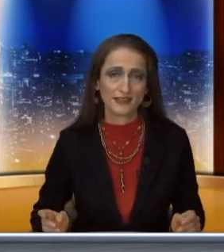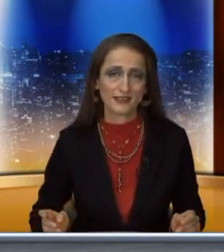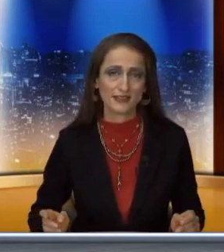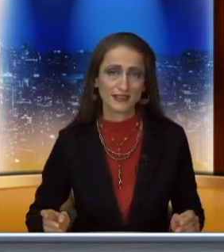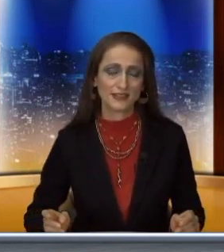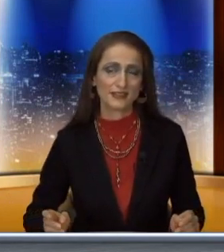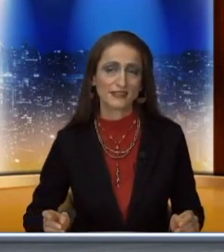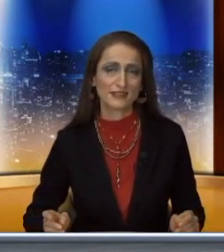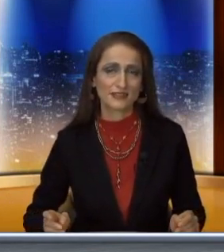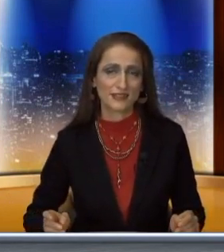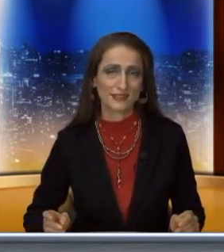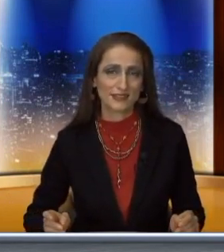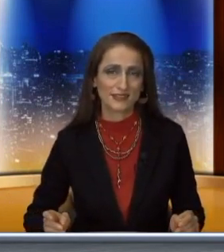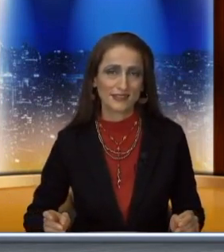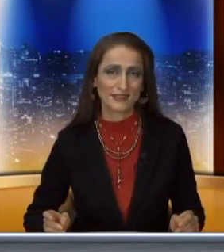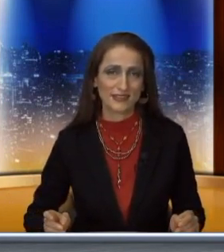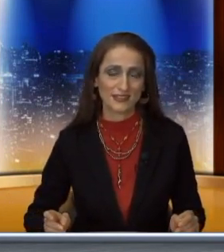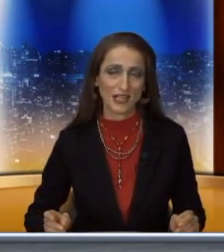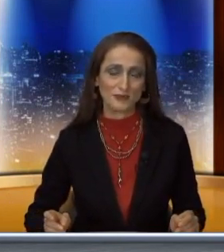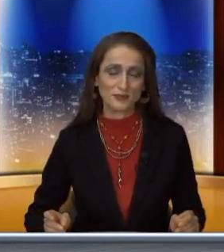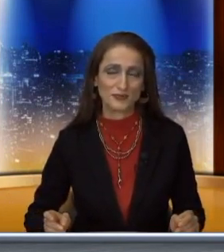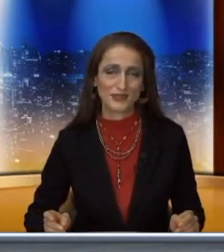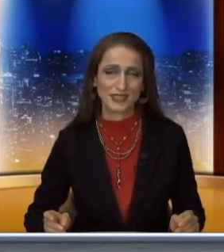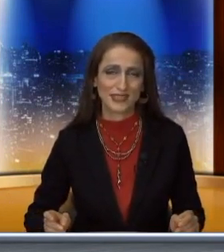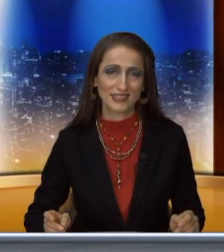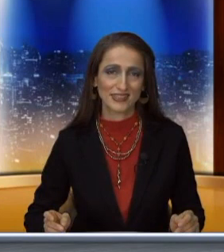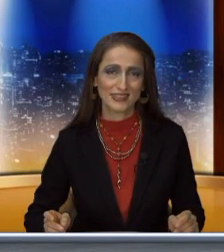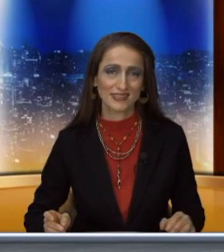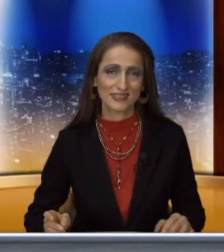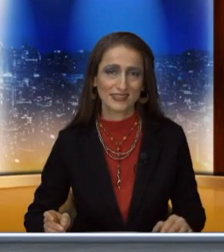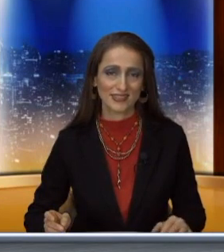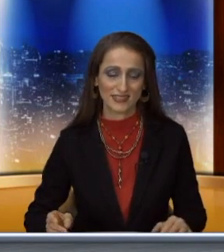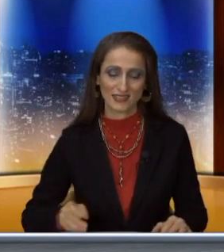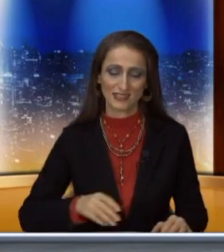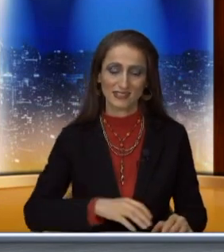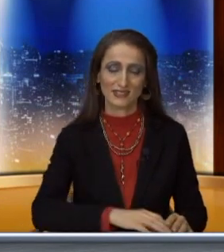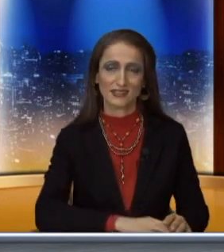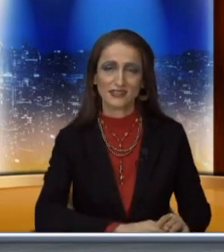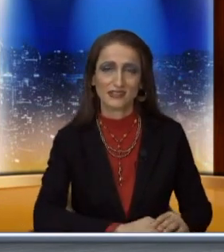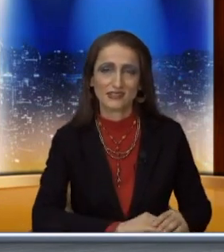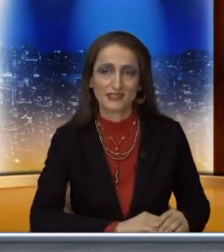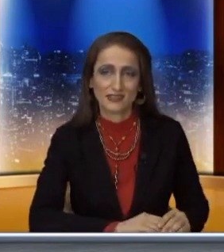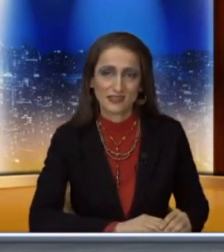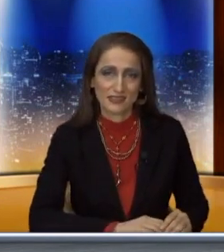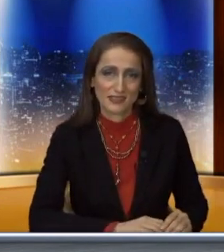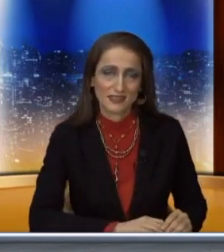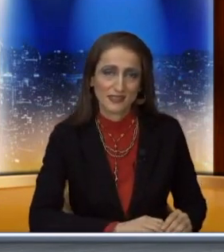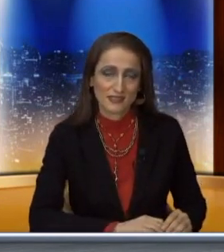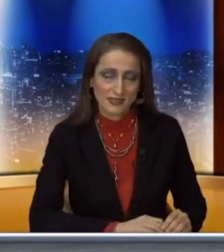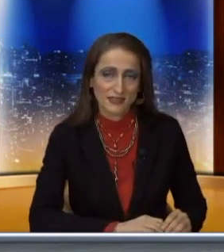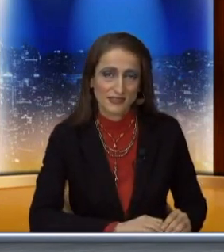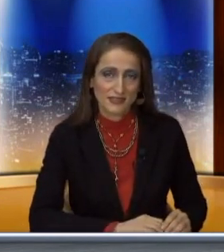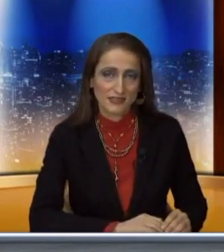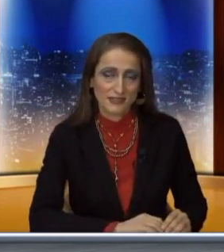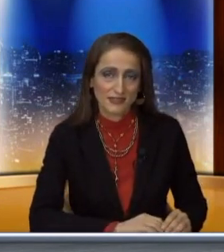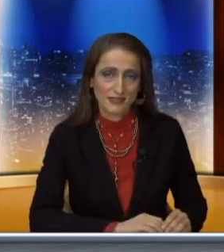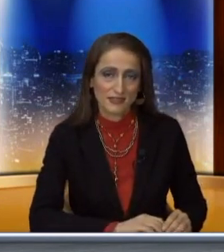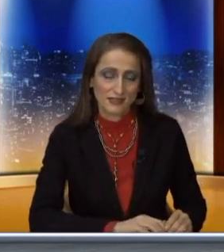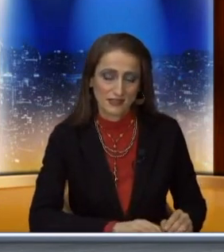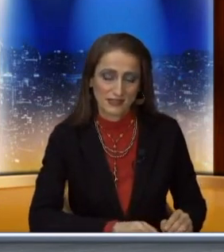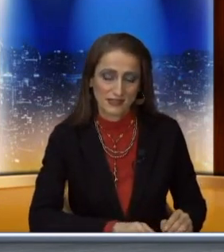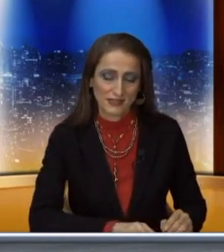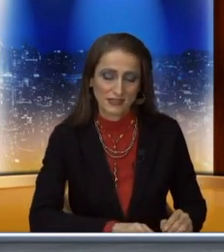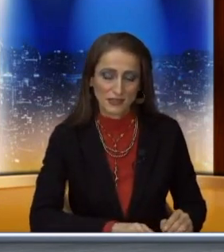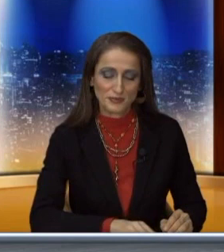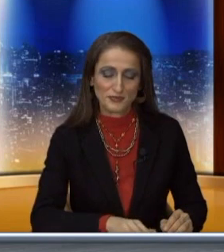اتفضل. بالتأكيد. نعم. أنا كثير أشجع وأدعم الأخ والصديق